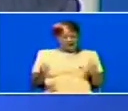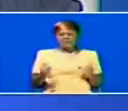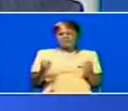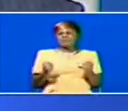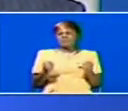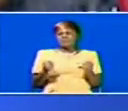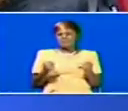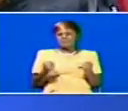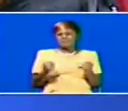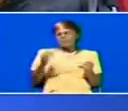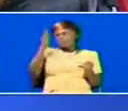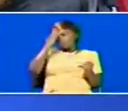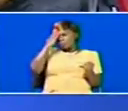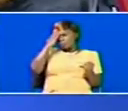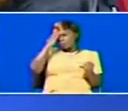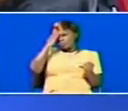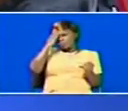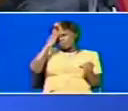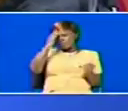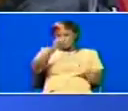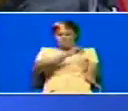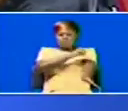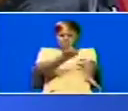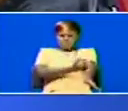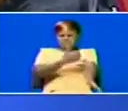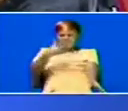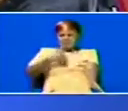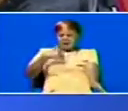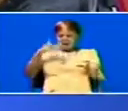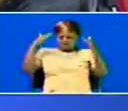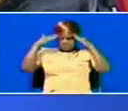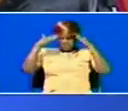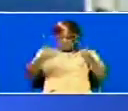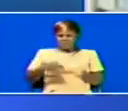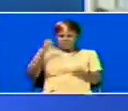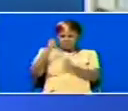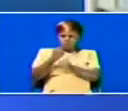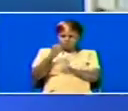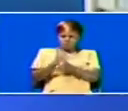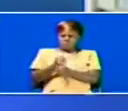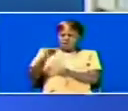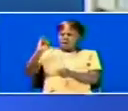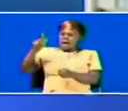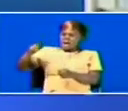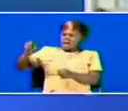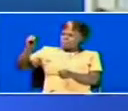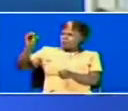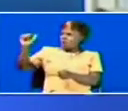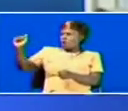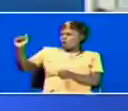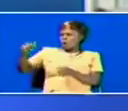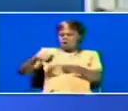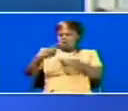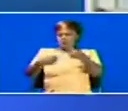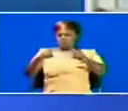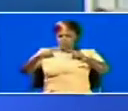haliwezekani. Tunafahamu hivi sasa kuna mamlaka yale ambayo yanaangazia masuala ya utendakazi wa polisi, yani IPOA, wanaendelea na uchunguzi